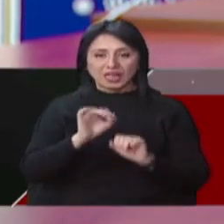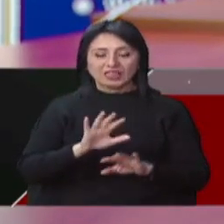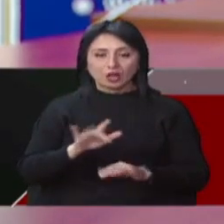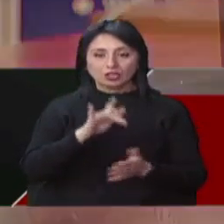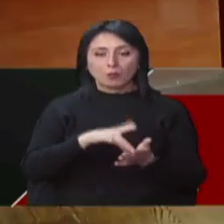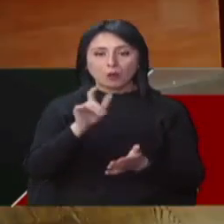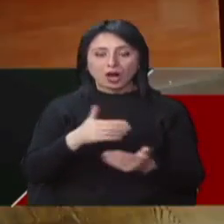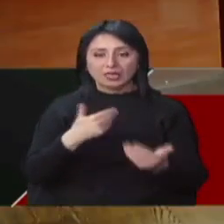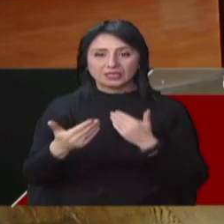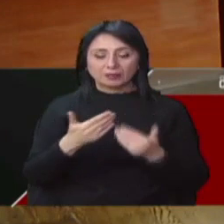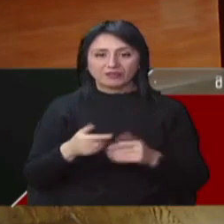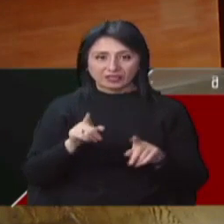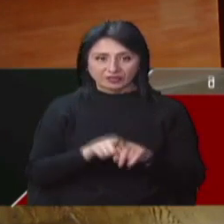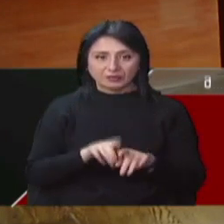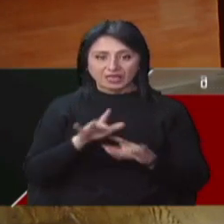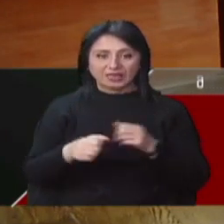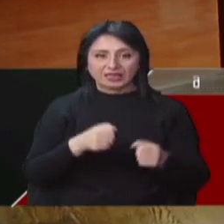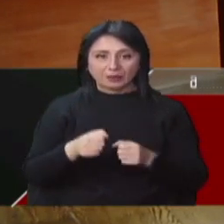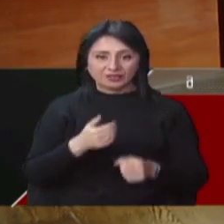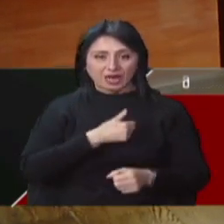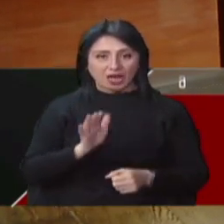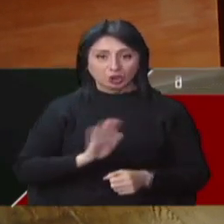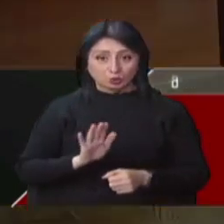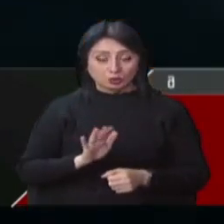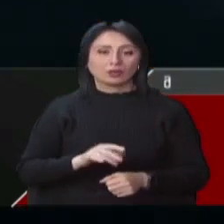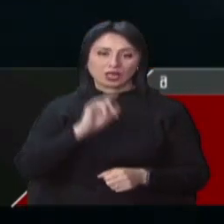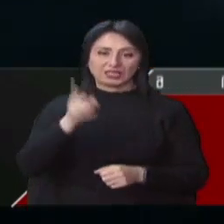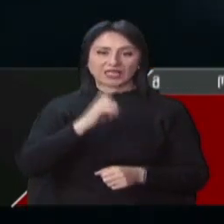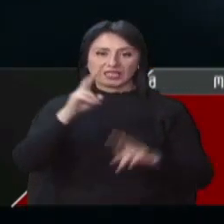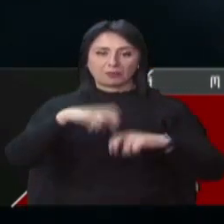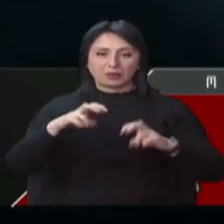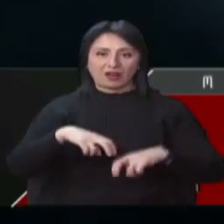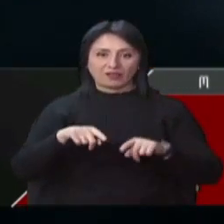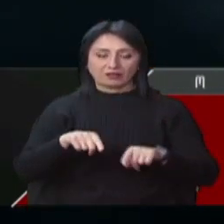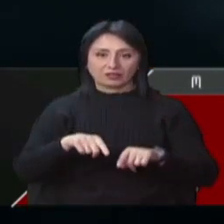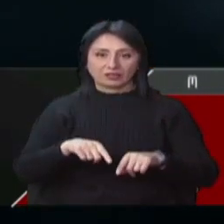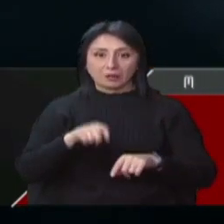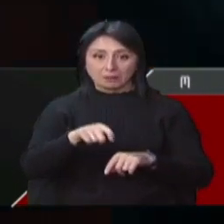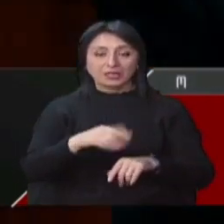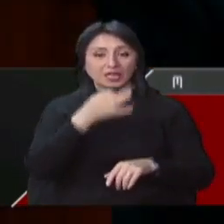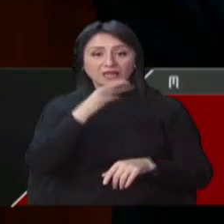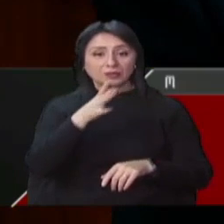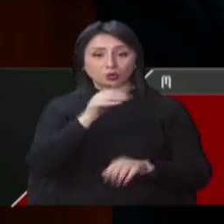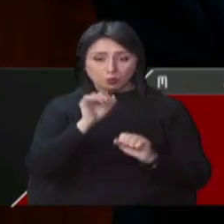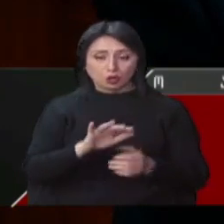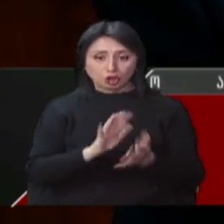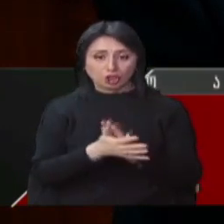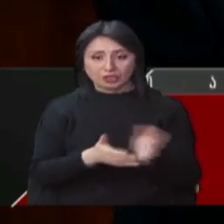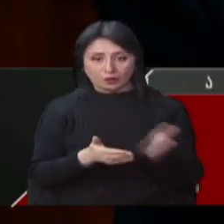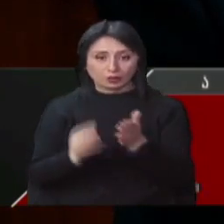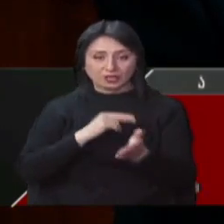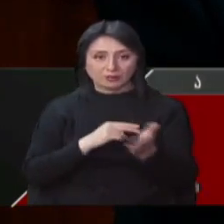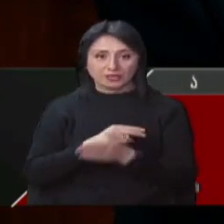დაუცველი მოქალაქის მიმართ, რომელსაც დასაქმება არ სურს. თუმცა მიღებული გადაწყვეტილების შეცვლა მათ ნებისმიერ დროს